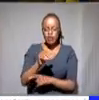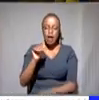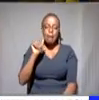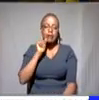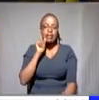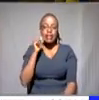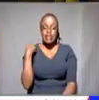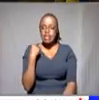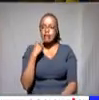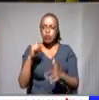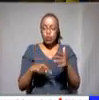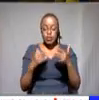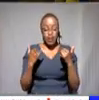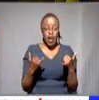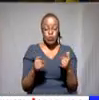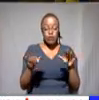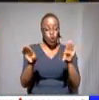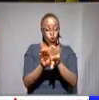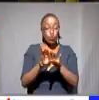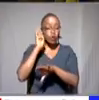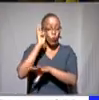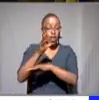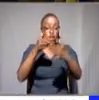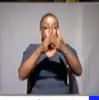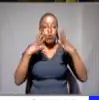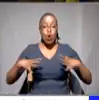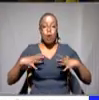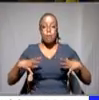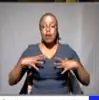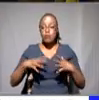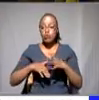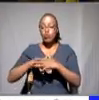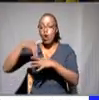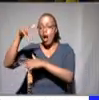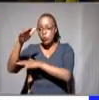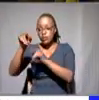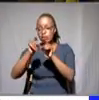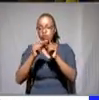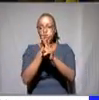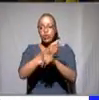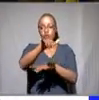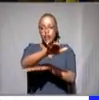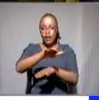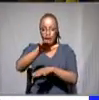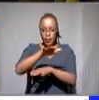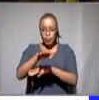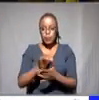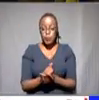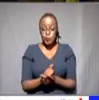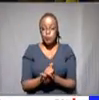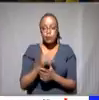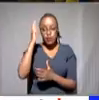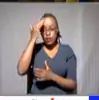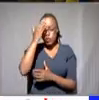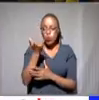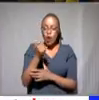araugire. Ribu nao hali ya makinyete. Nime kufatara kugiri ya do kukuroma kiumaja. Godi ishigo itiganete. Kiria getomete